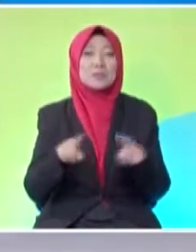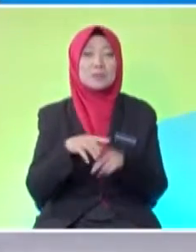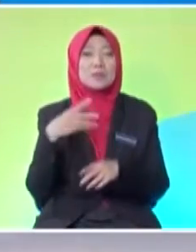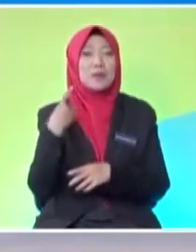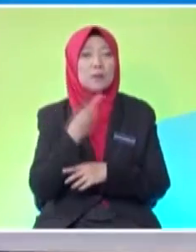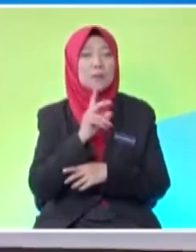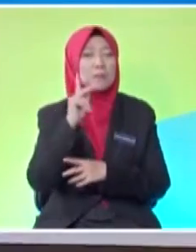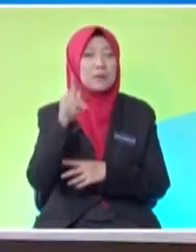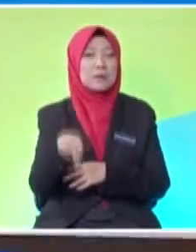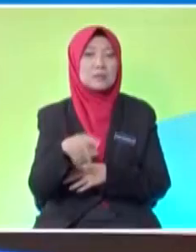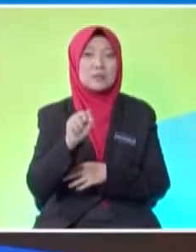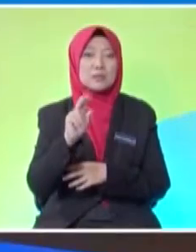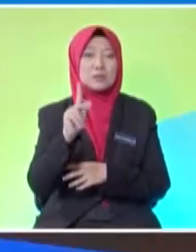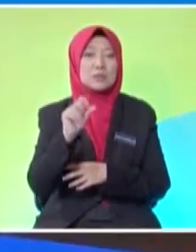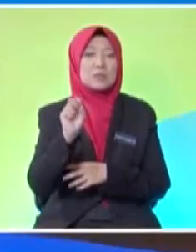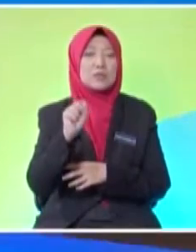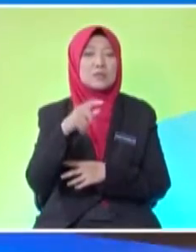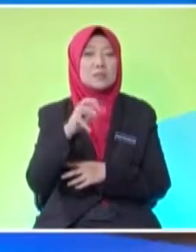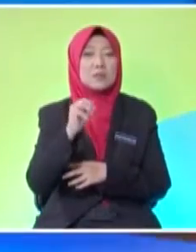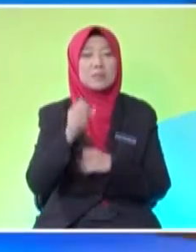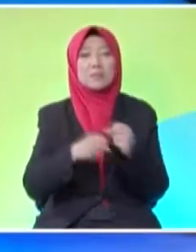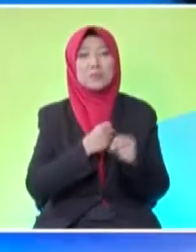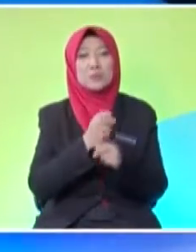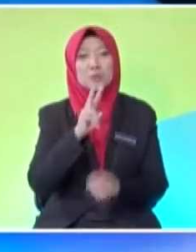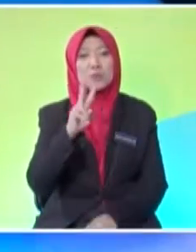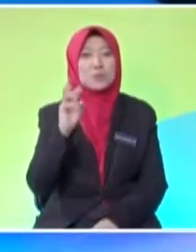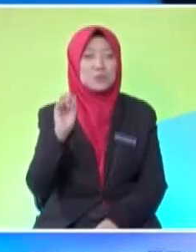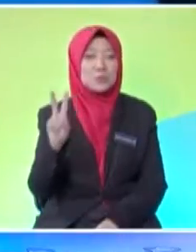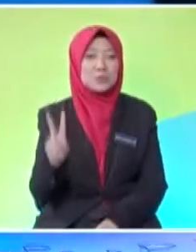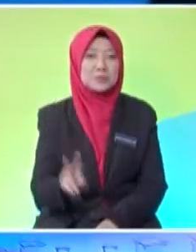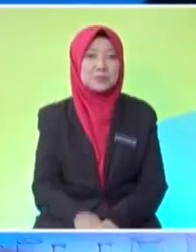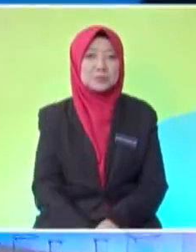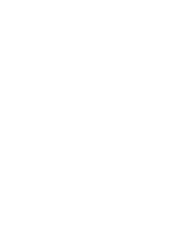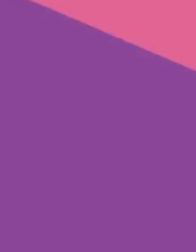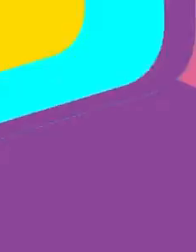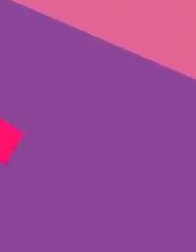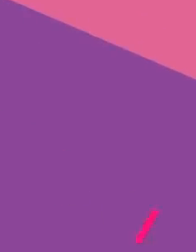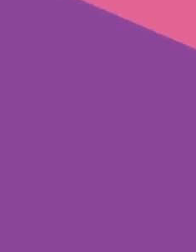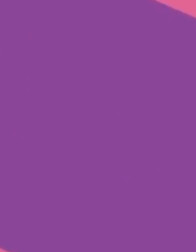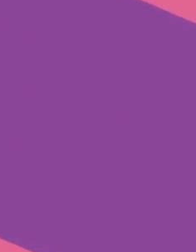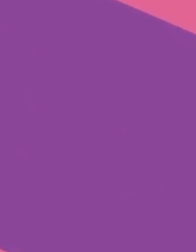kami pastinya dalam Sukses SPM 2022.